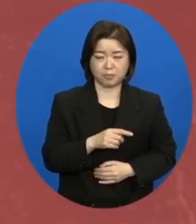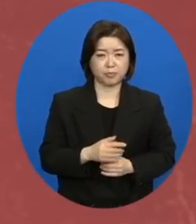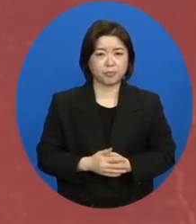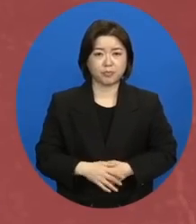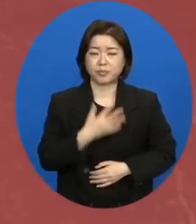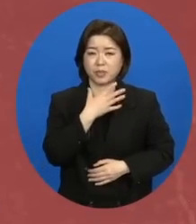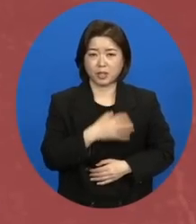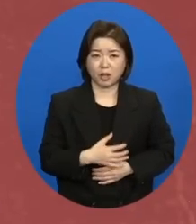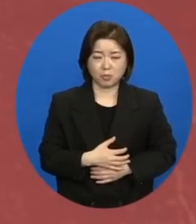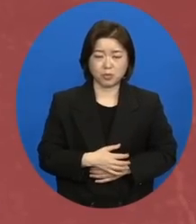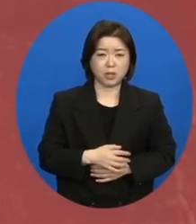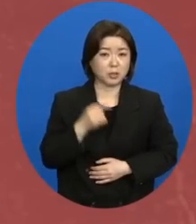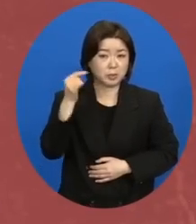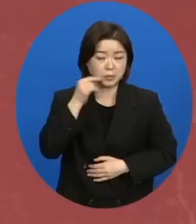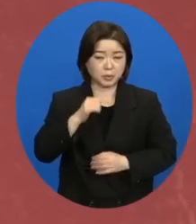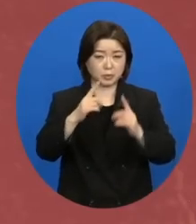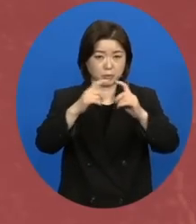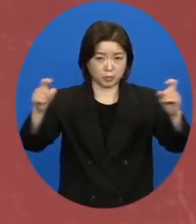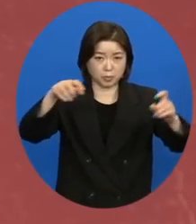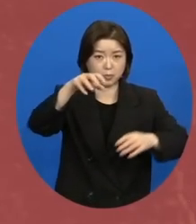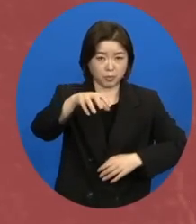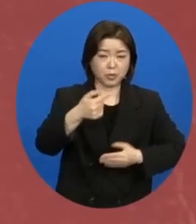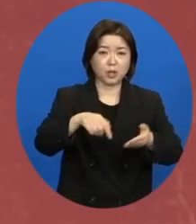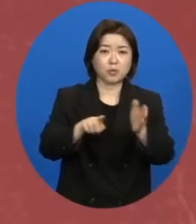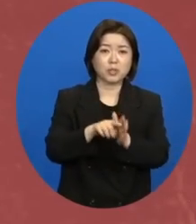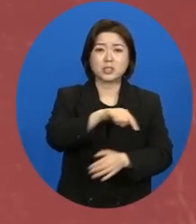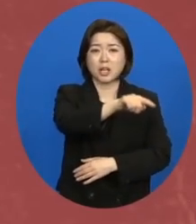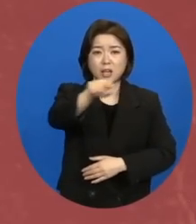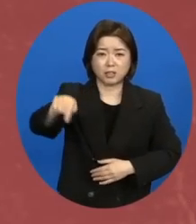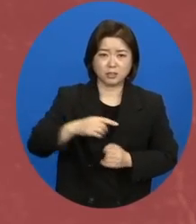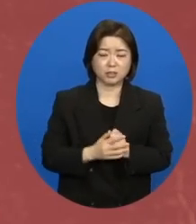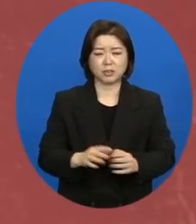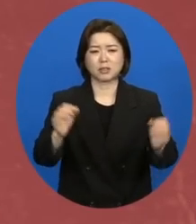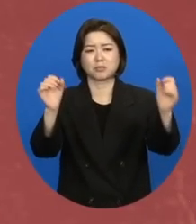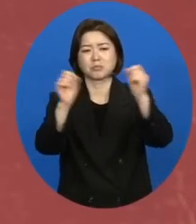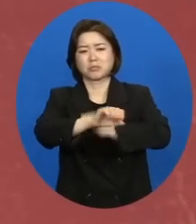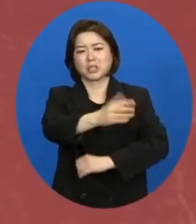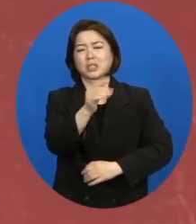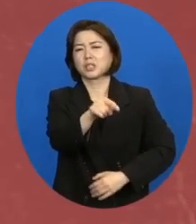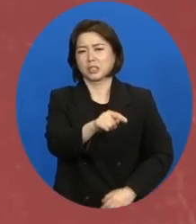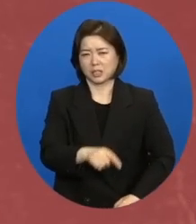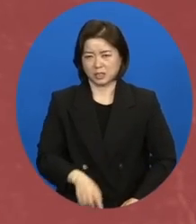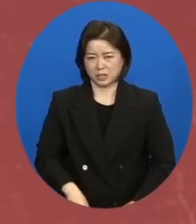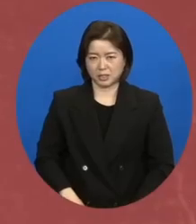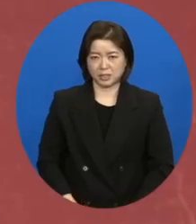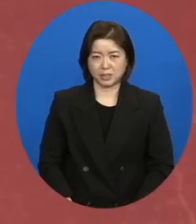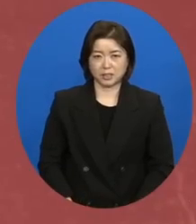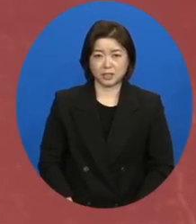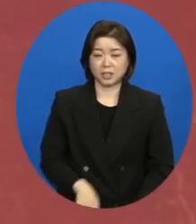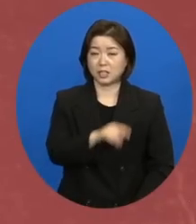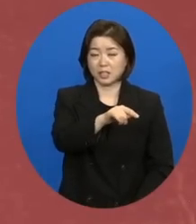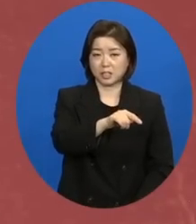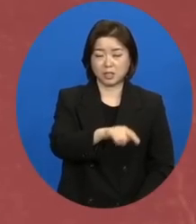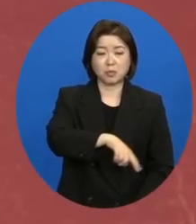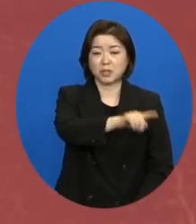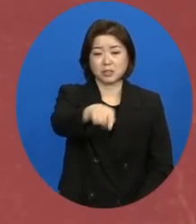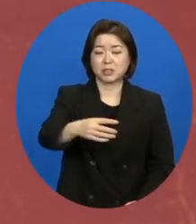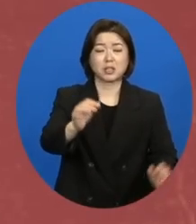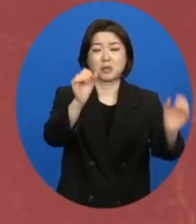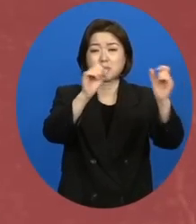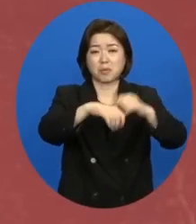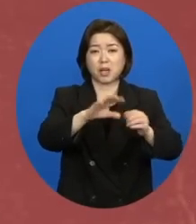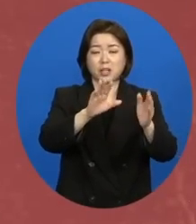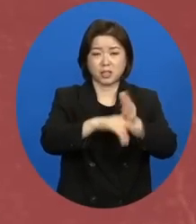아브라함이 소돔과 고모라. 그 민족, 그거 망해야 되는 거 아닙니까? 근데 그들이 망한다고 할